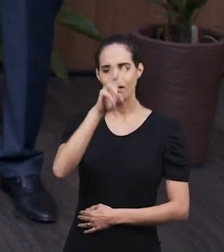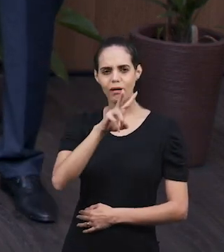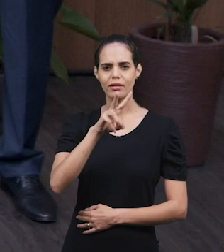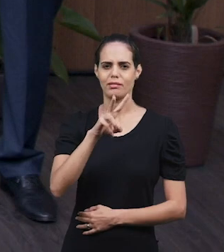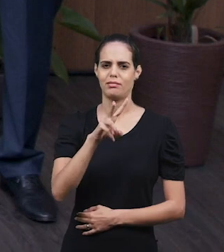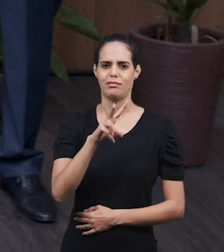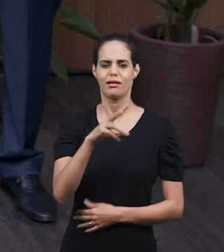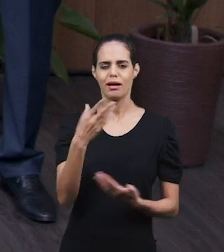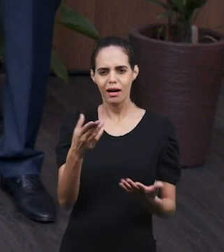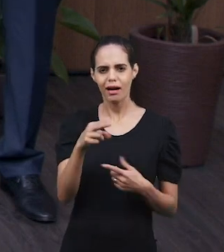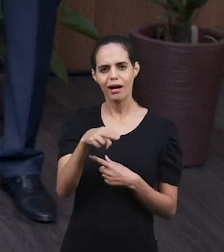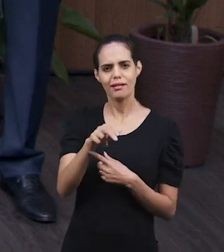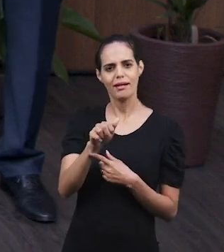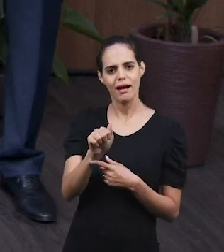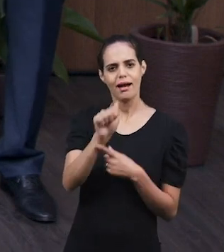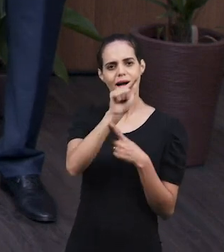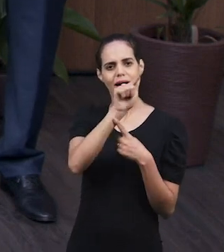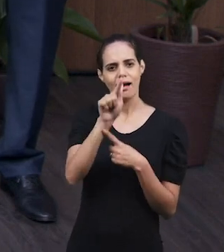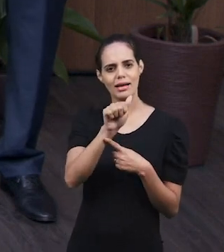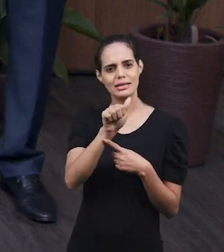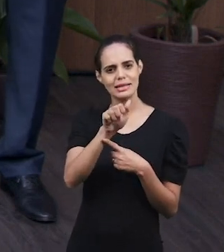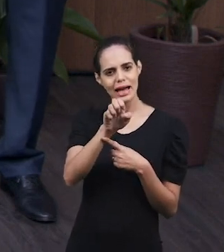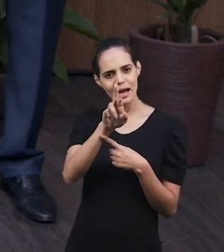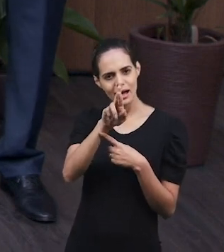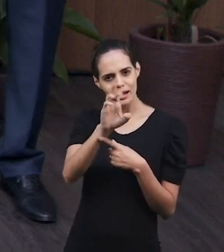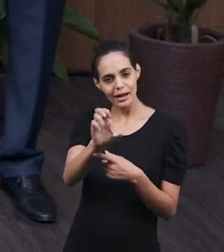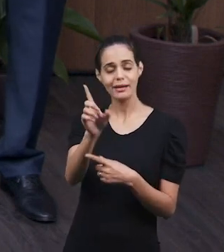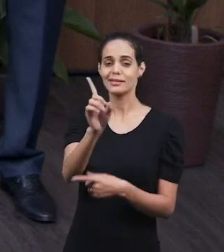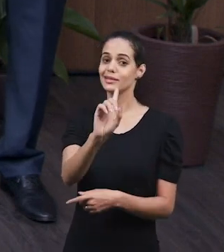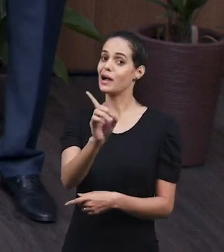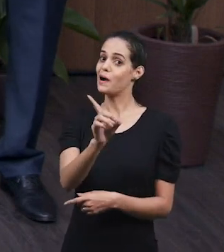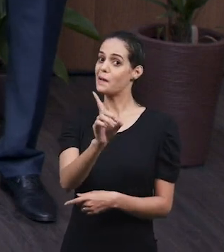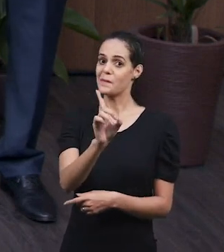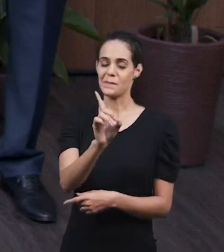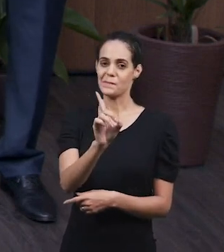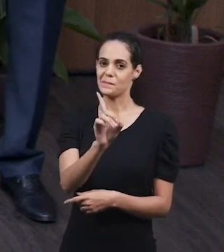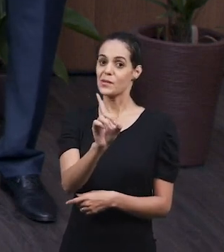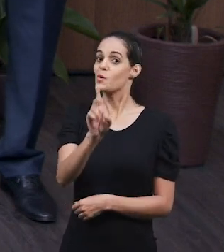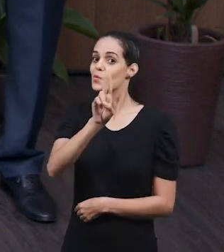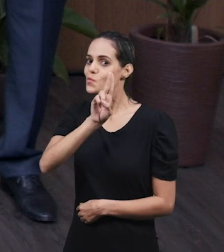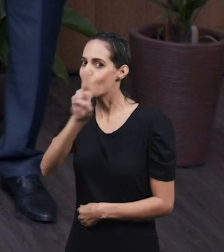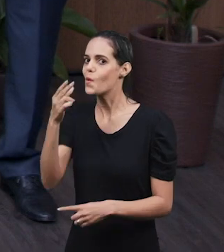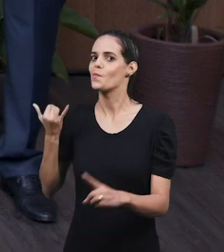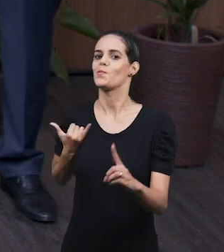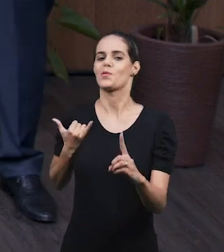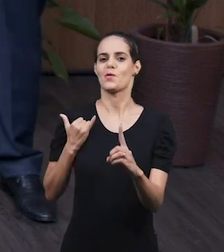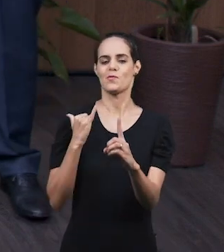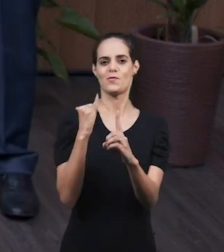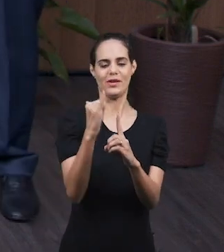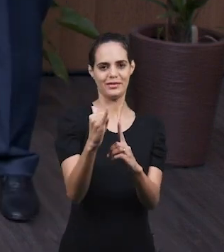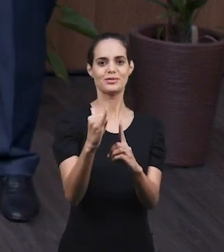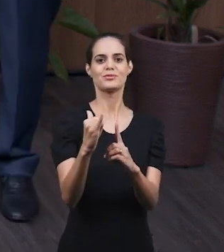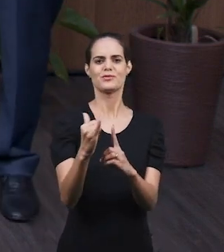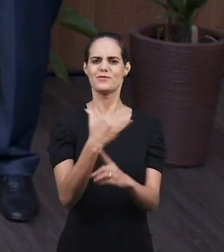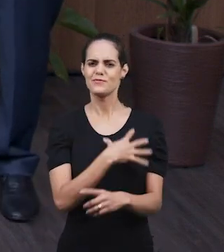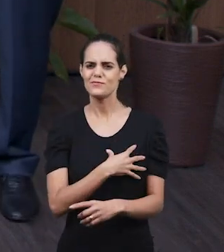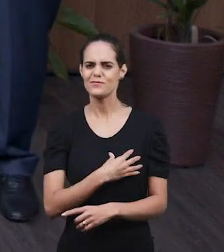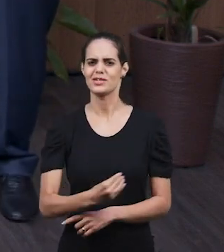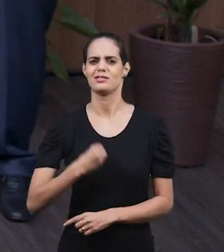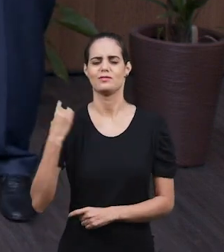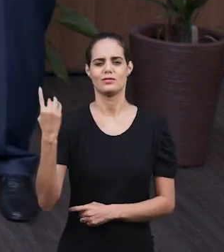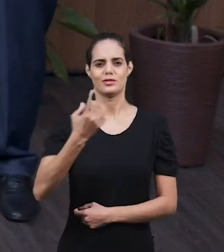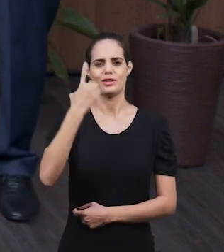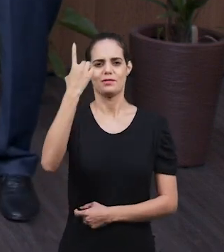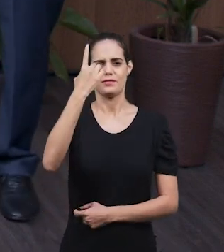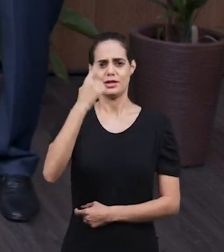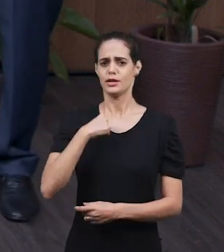Nazareth, mais il a cité le nom prophétique du Messie, fils de David. Et je demande,